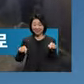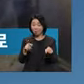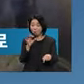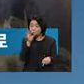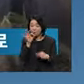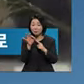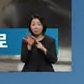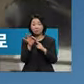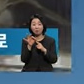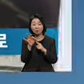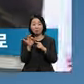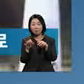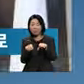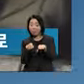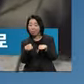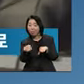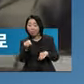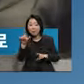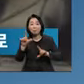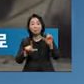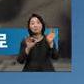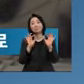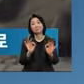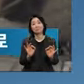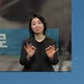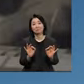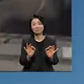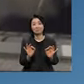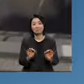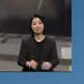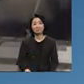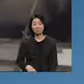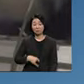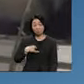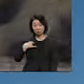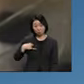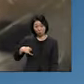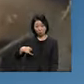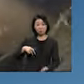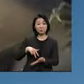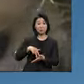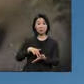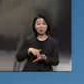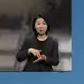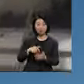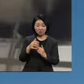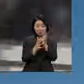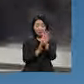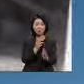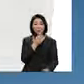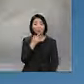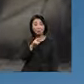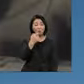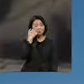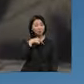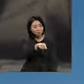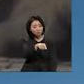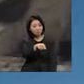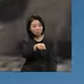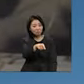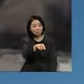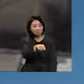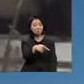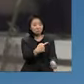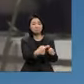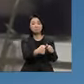구멍으로 푸바오 찌르는 이런 모습이 영상에 잡혔기 때문인데요 중국 누리꾼들 장갑도 끼지 않았는데 구 이러면서